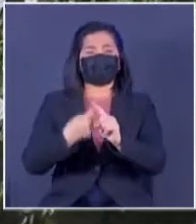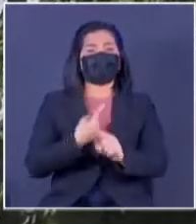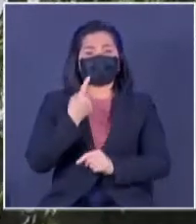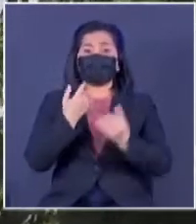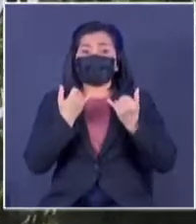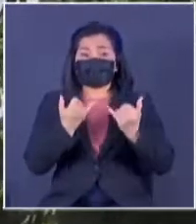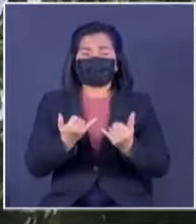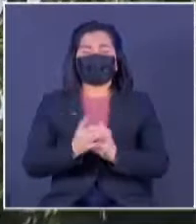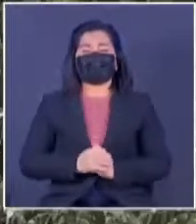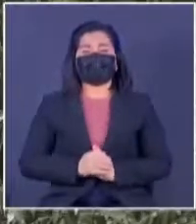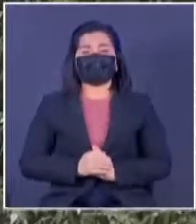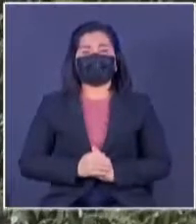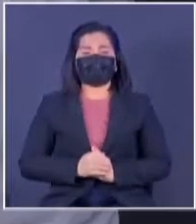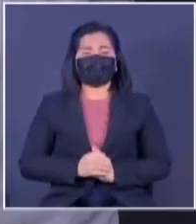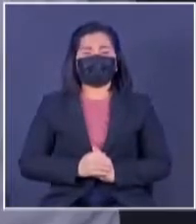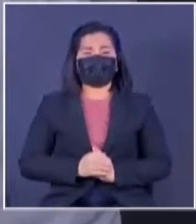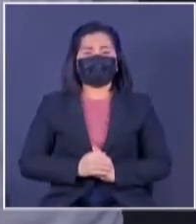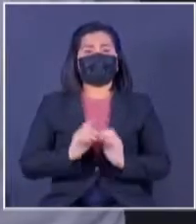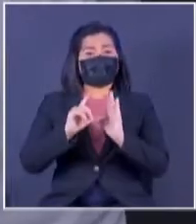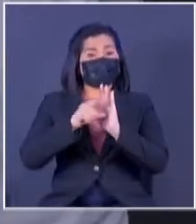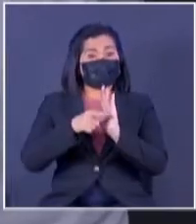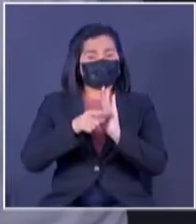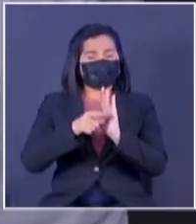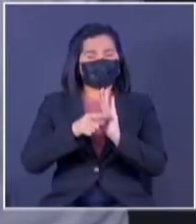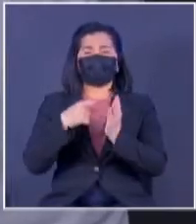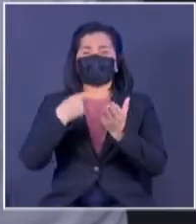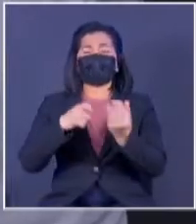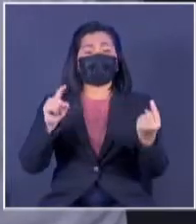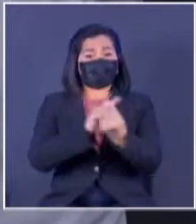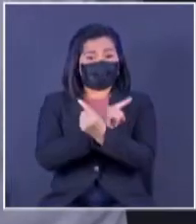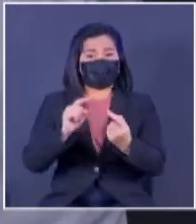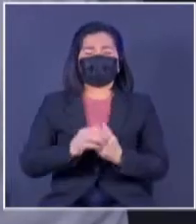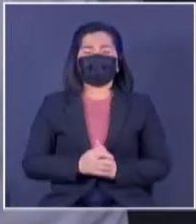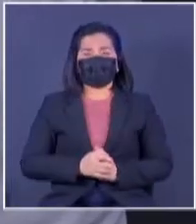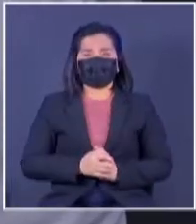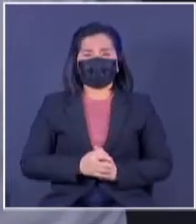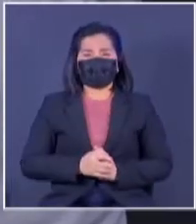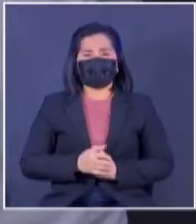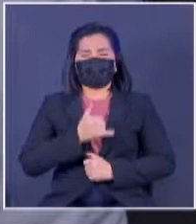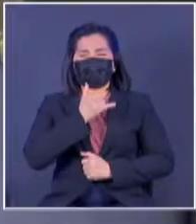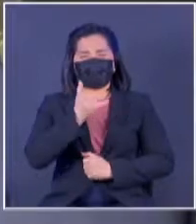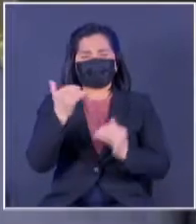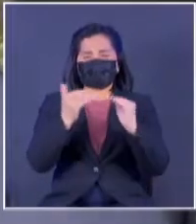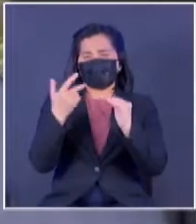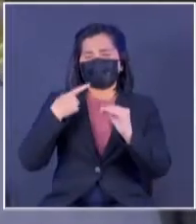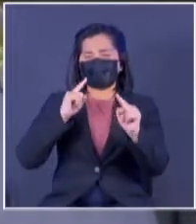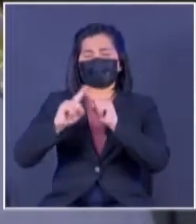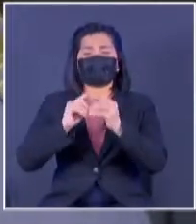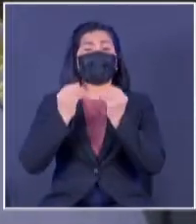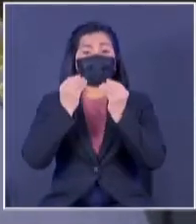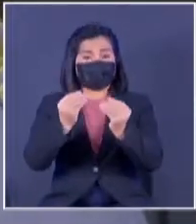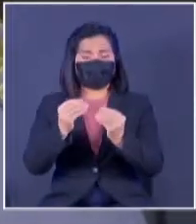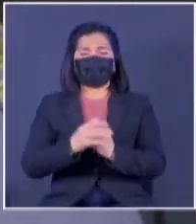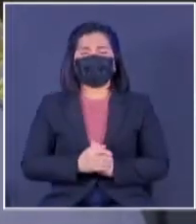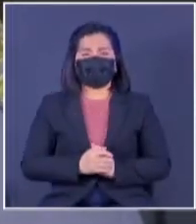สุดครับนายทศพลกฤตวงวิมานเลขาธิการสำนักงานประกันสังคมครับได้ลงพื้นที่เพื่อมอบสิทธิประโยชน์ทดแทนกรณีว่างง